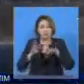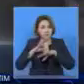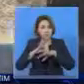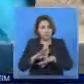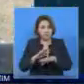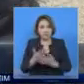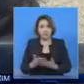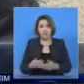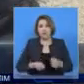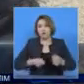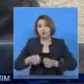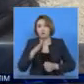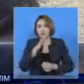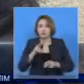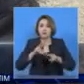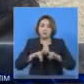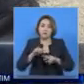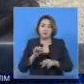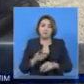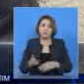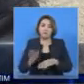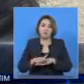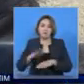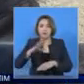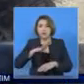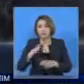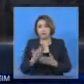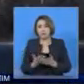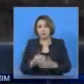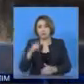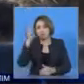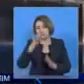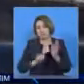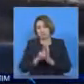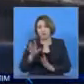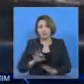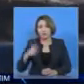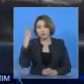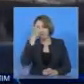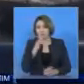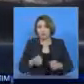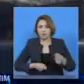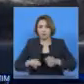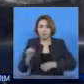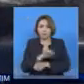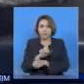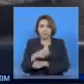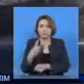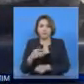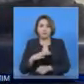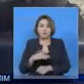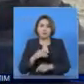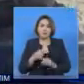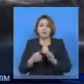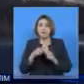жатыр. Жүргізуші уақытша ұстау изоляторына қамауға алынды. Айта кетейік, жыл басынан бері облыста мас күйінде көлік жүргізген екі адам жол көлік